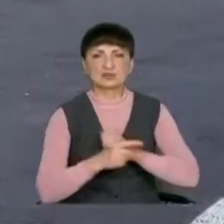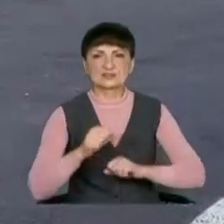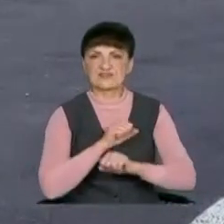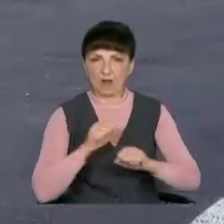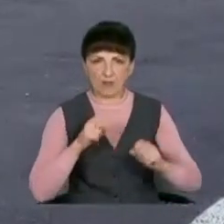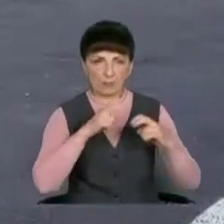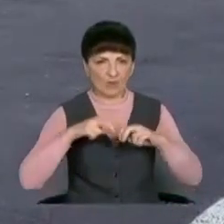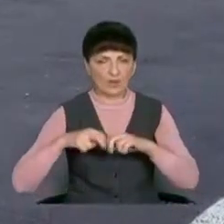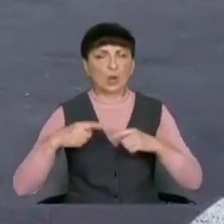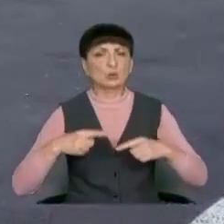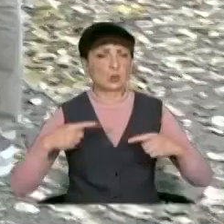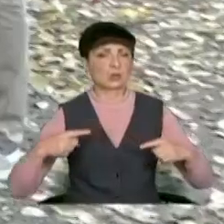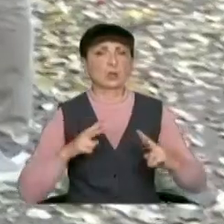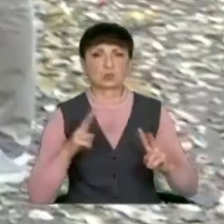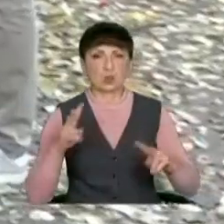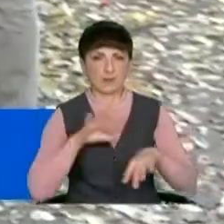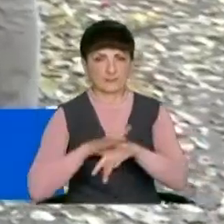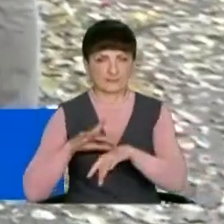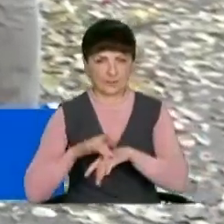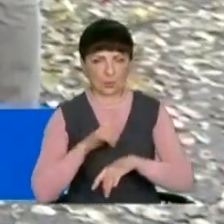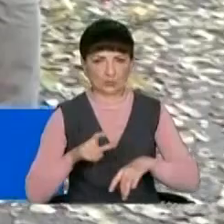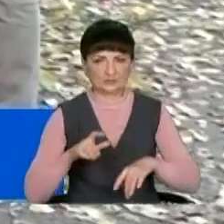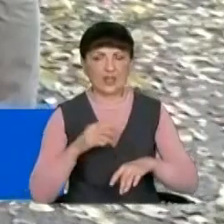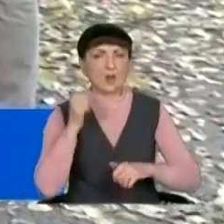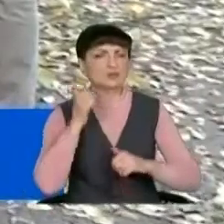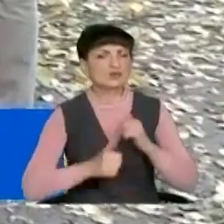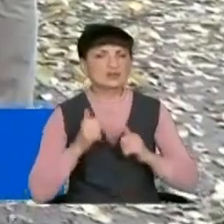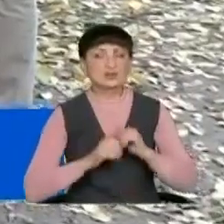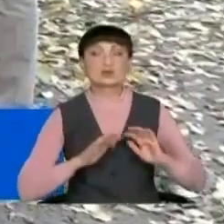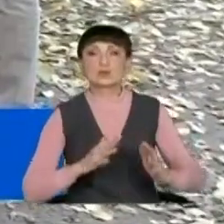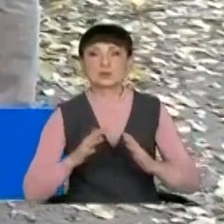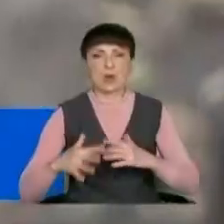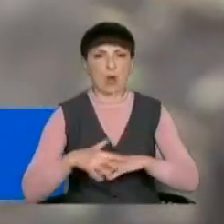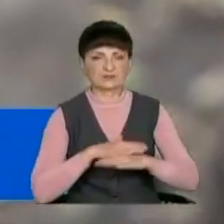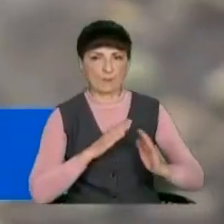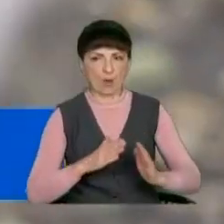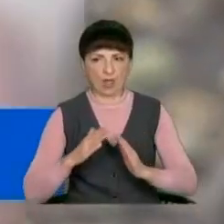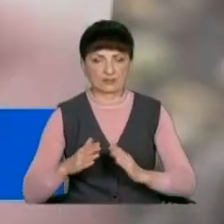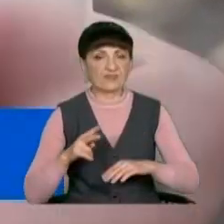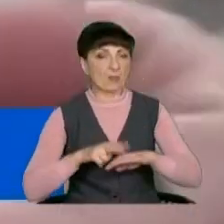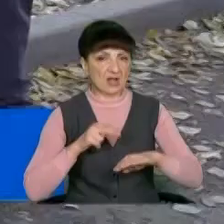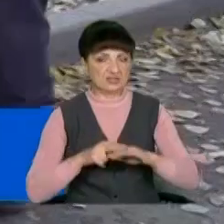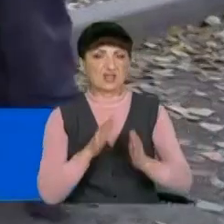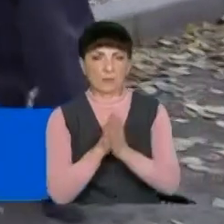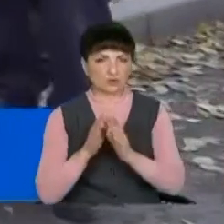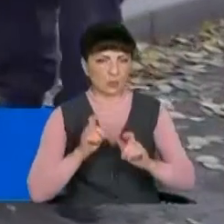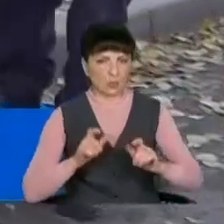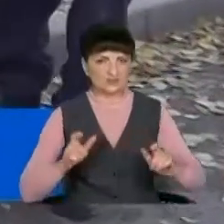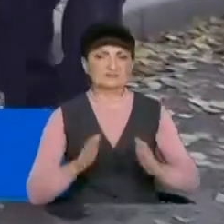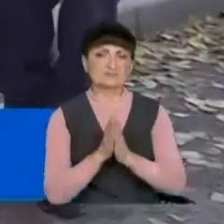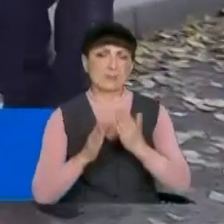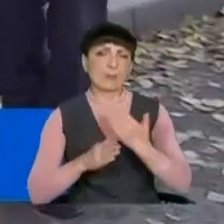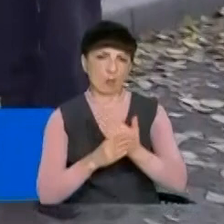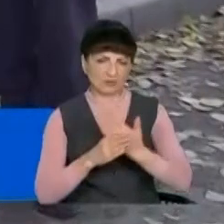других мелких правонарушений. В связи с участившимися случаями нарушения общественного порядка, полицейские просят жителей содействовать